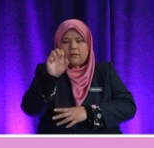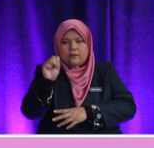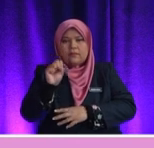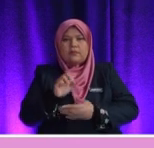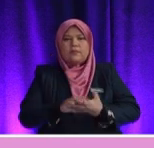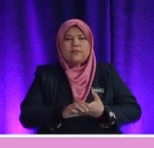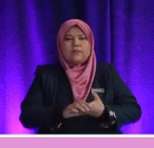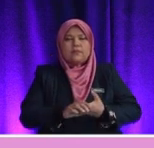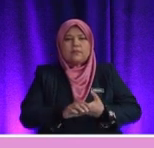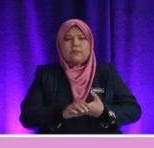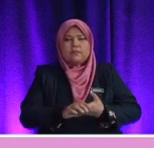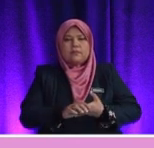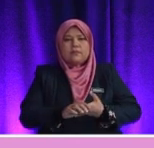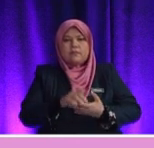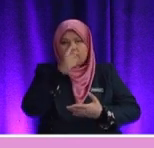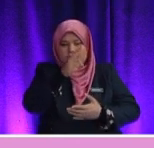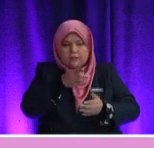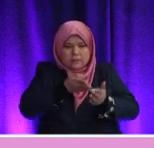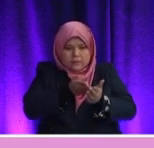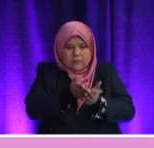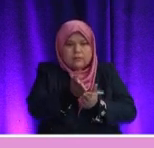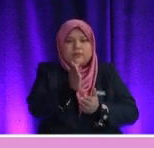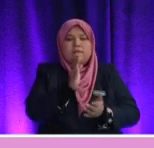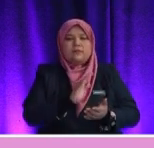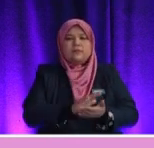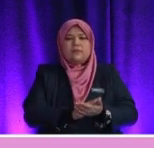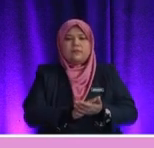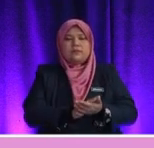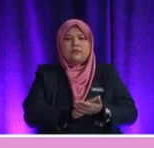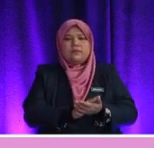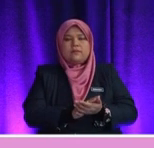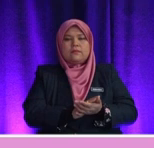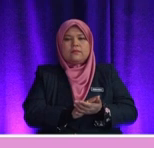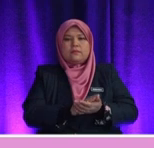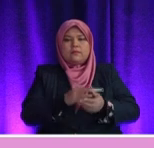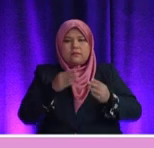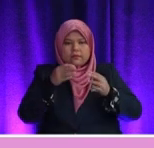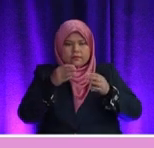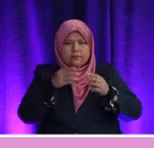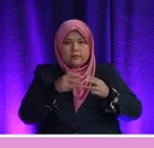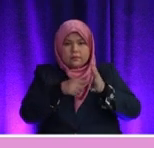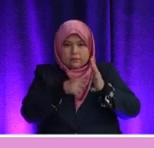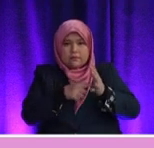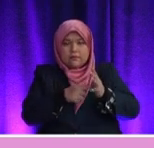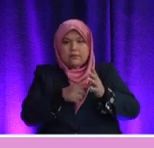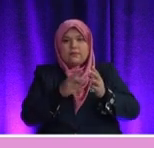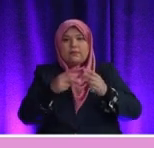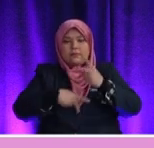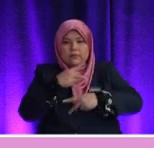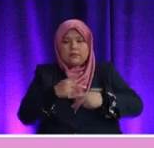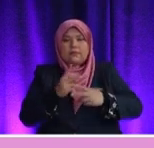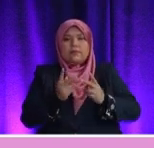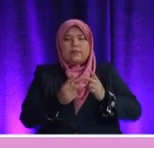oke baik sini ada gambaran yang saya dapat menunjukkan proses elektrolisis ada tiga pekaro